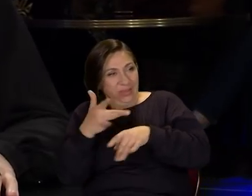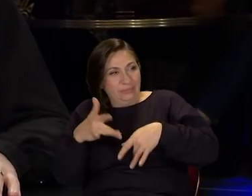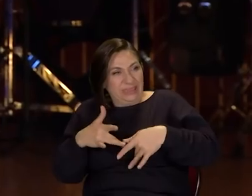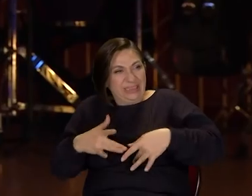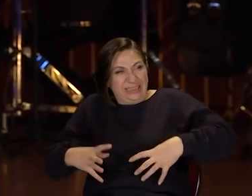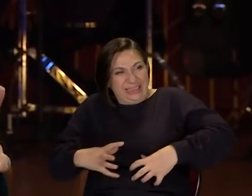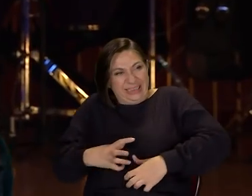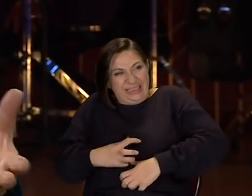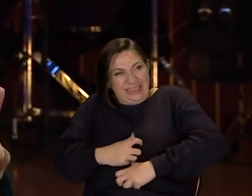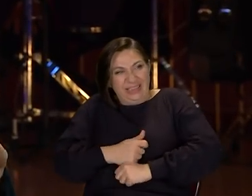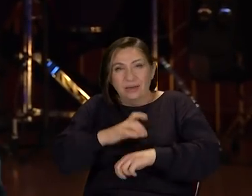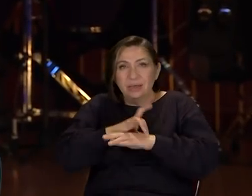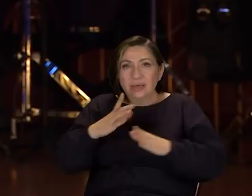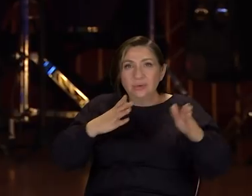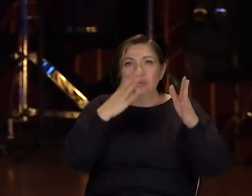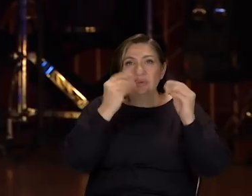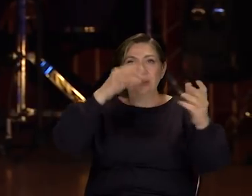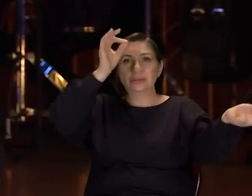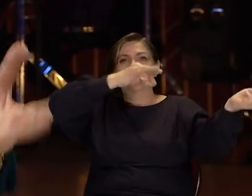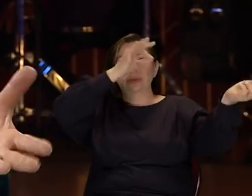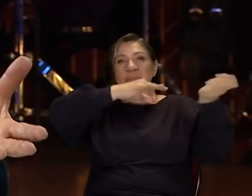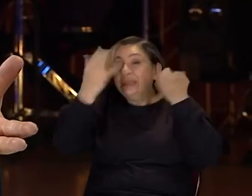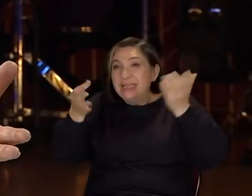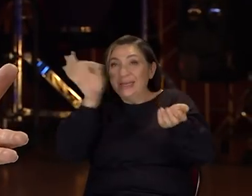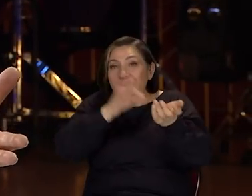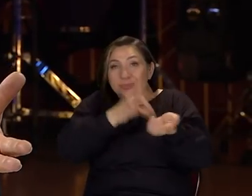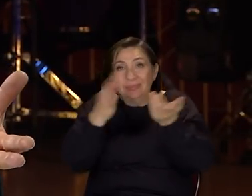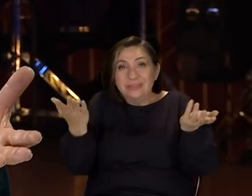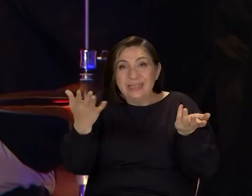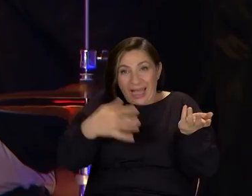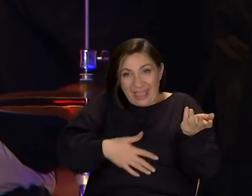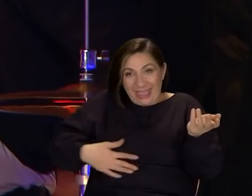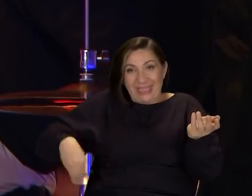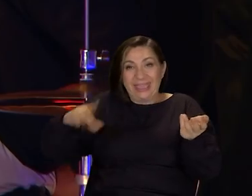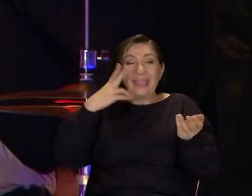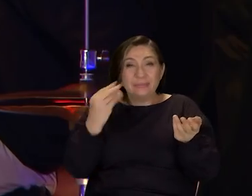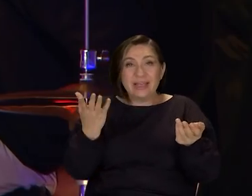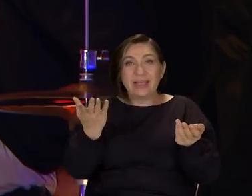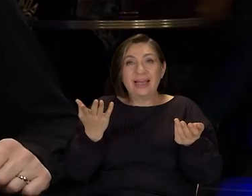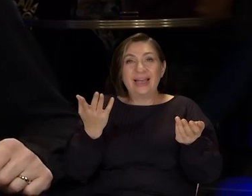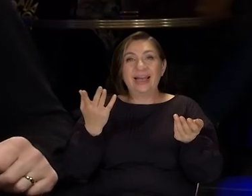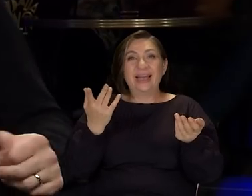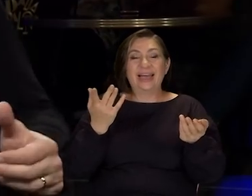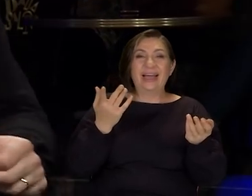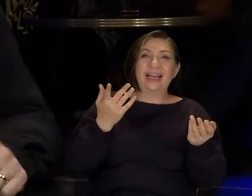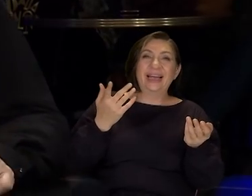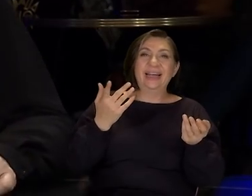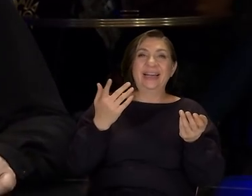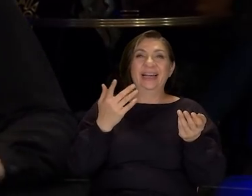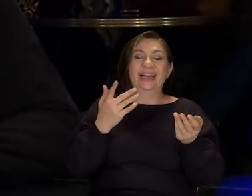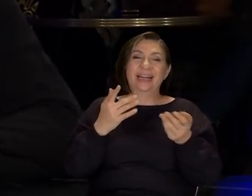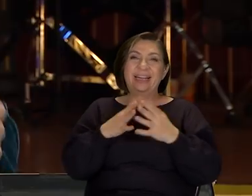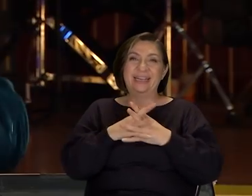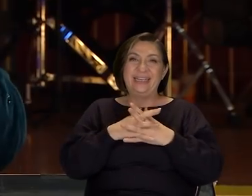doğru fesadından hastaneye kaldırılınca ne oluyor? Serum takıyorlar. Lan niye serum takıyorlar? Zaten tıkaması. Yeteri kadar var